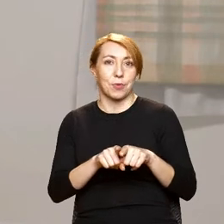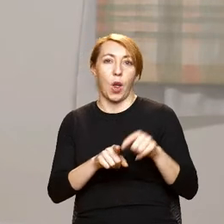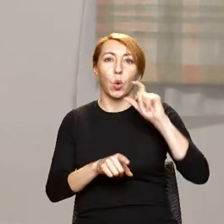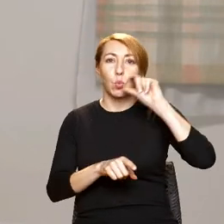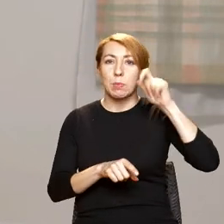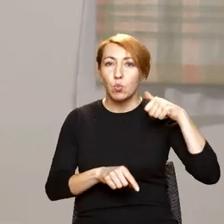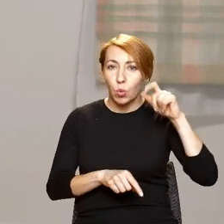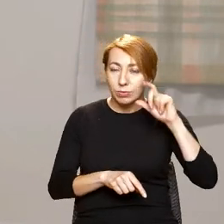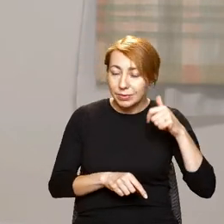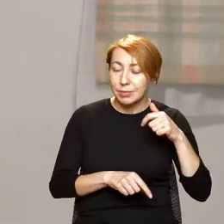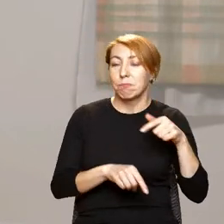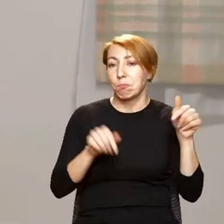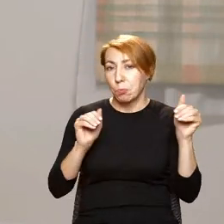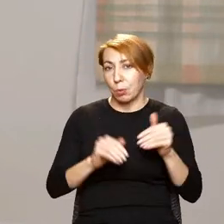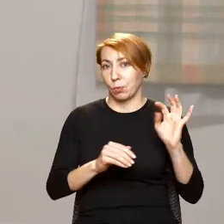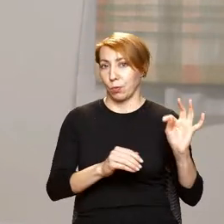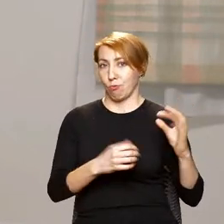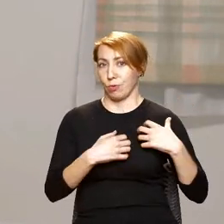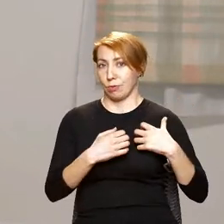Piłsudskiego.